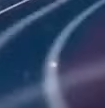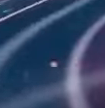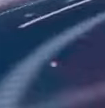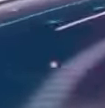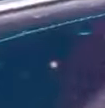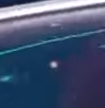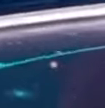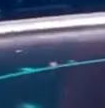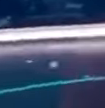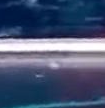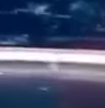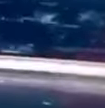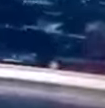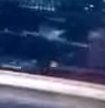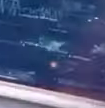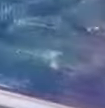으 아